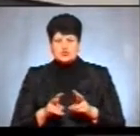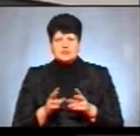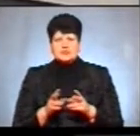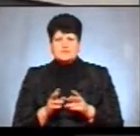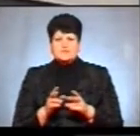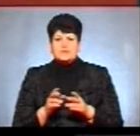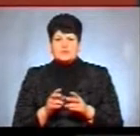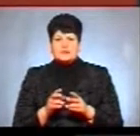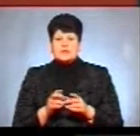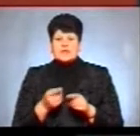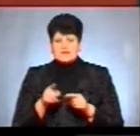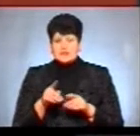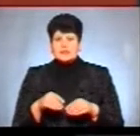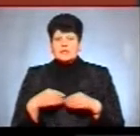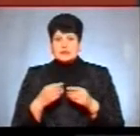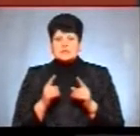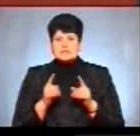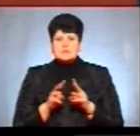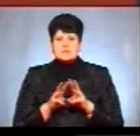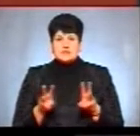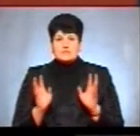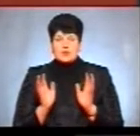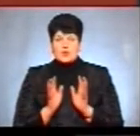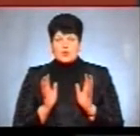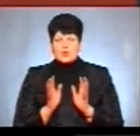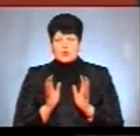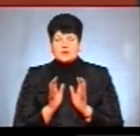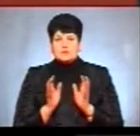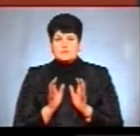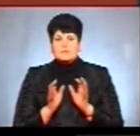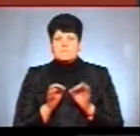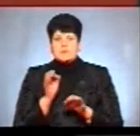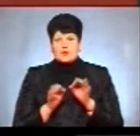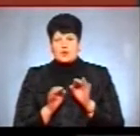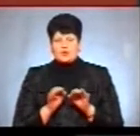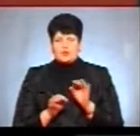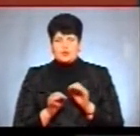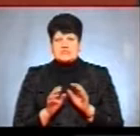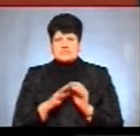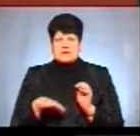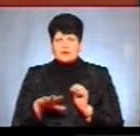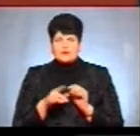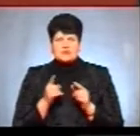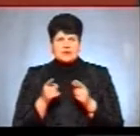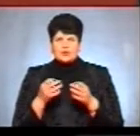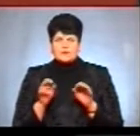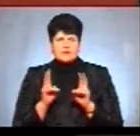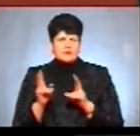рослин. І він видається Міністерством охорони навколишнього середовища. Як правило, це дуже трудно отримати цей дозвіл, він нікому не